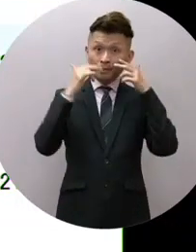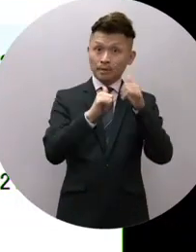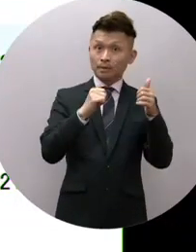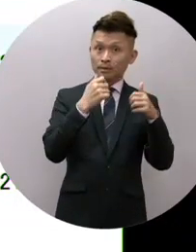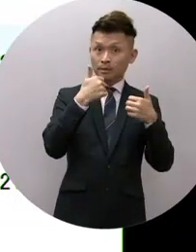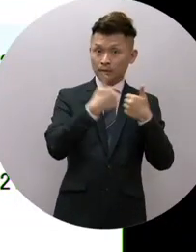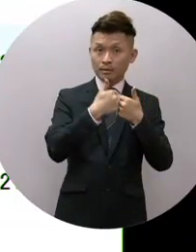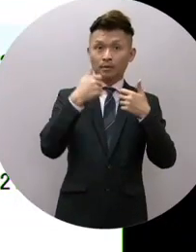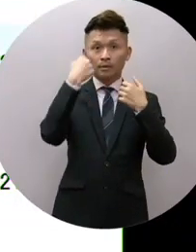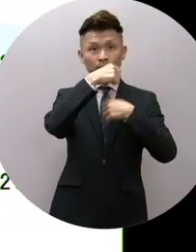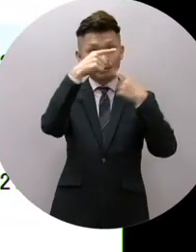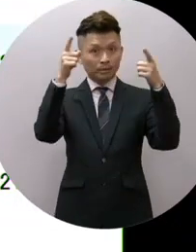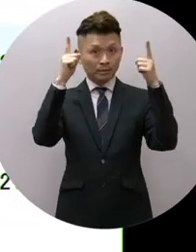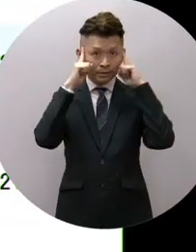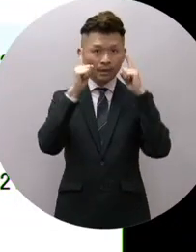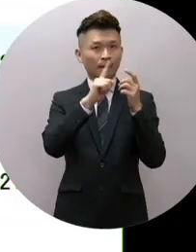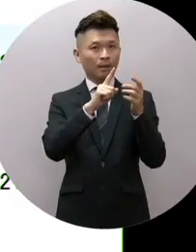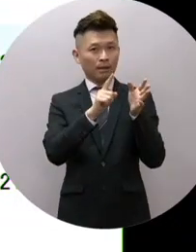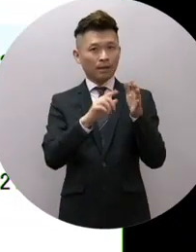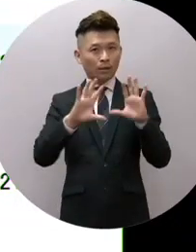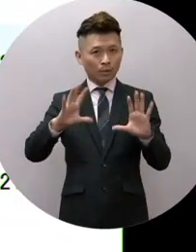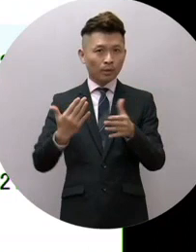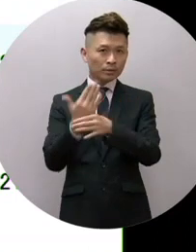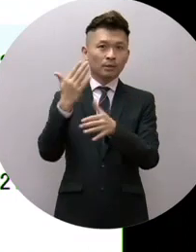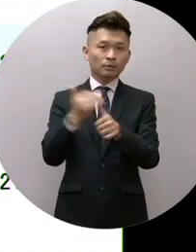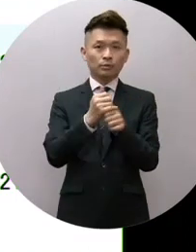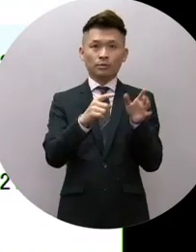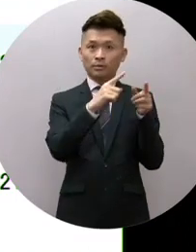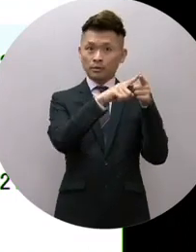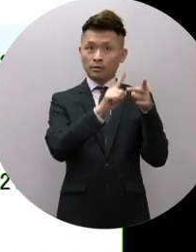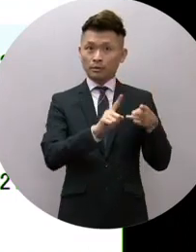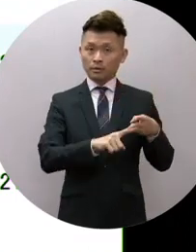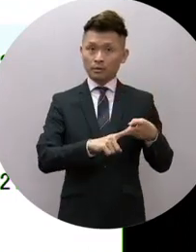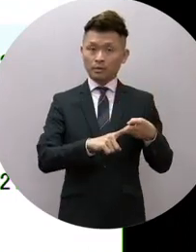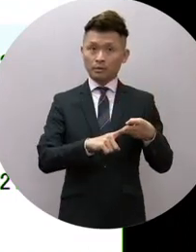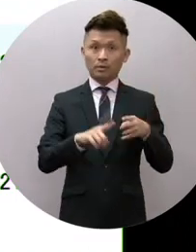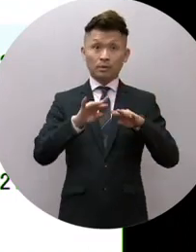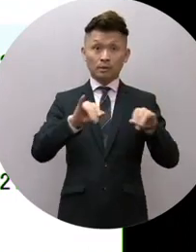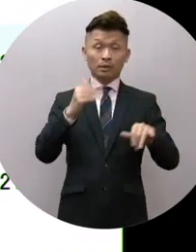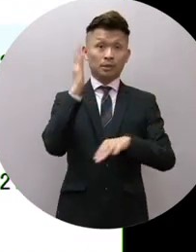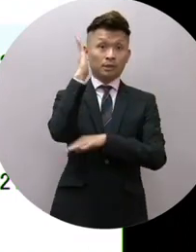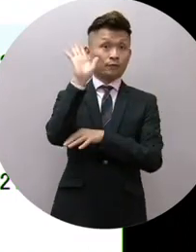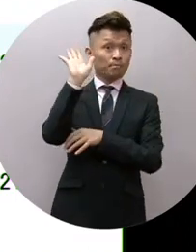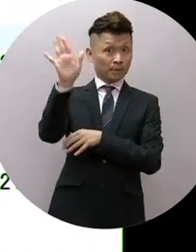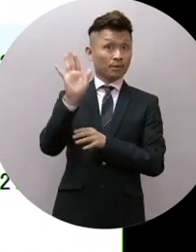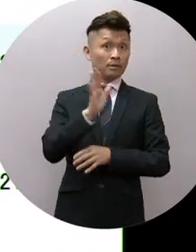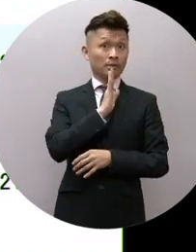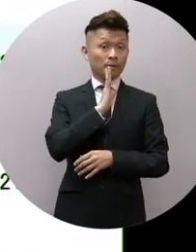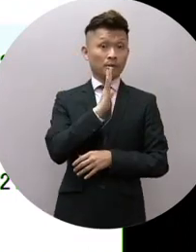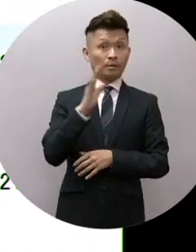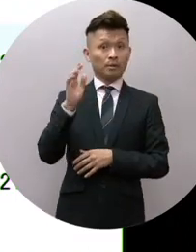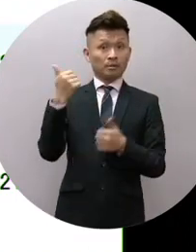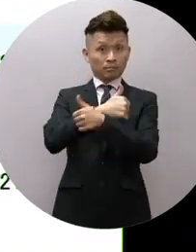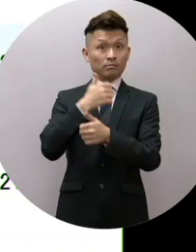台大文农会、国产署，一个特性就是什么？他们都是国家土地的代管单位，没有错吧？